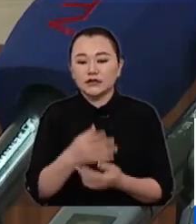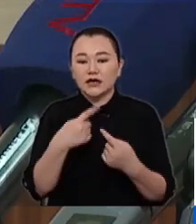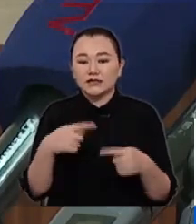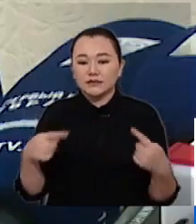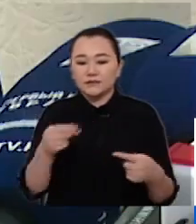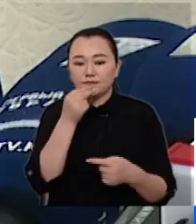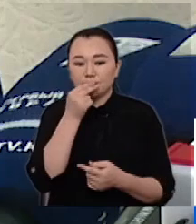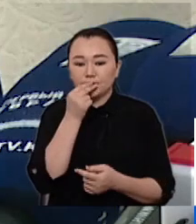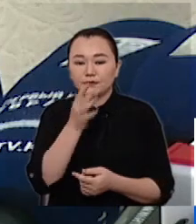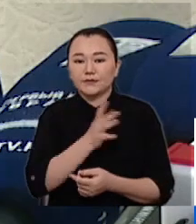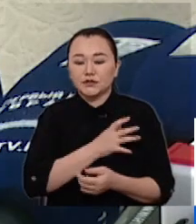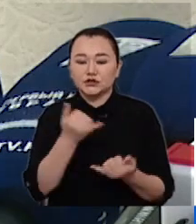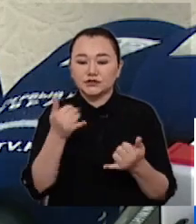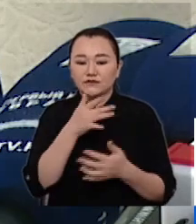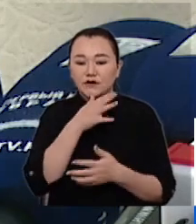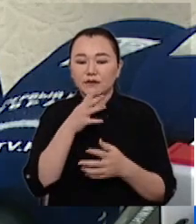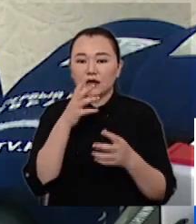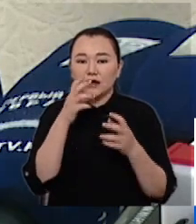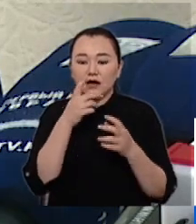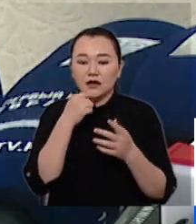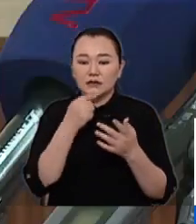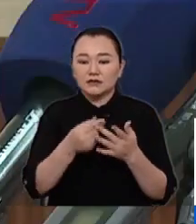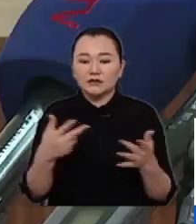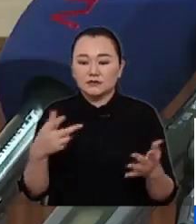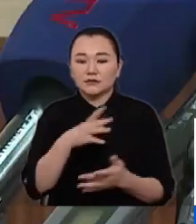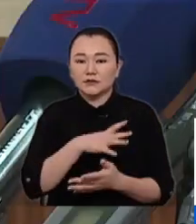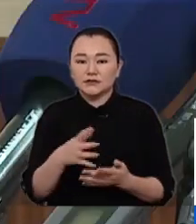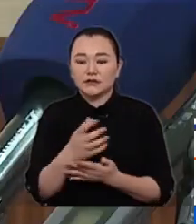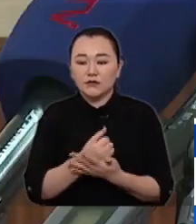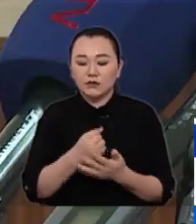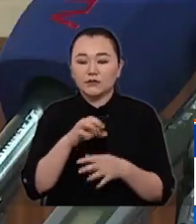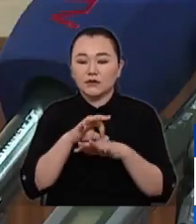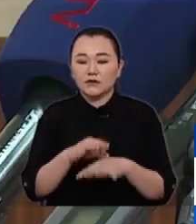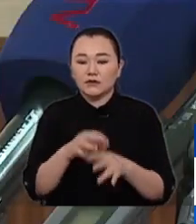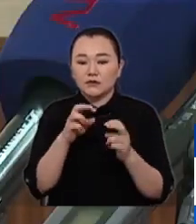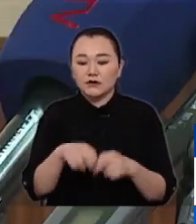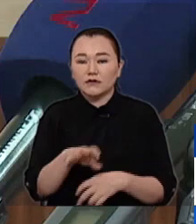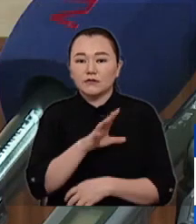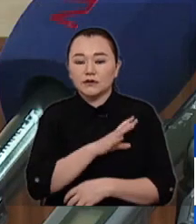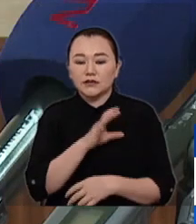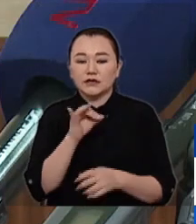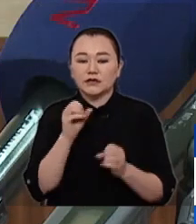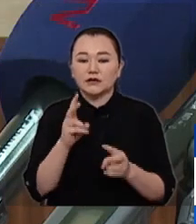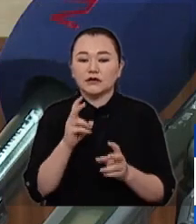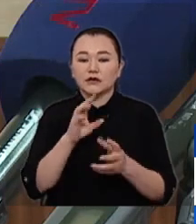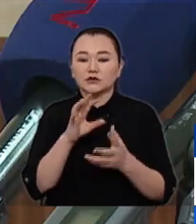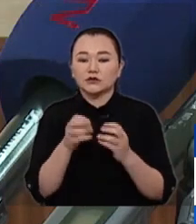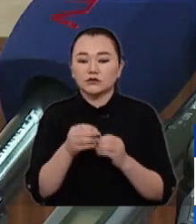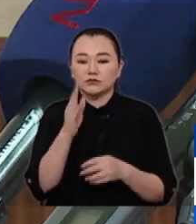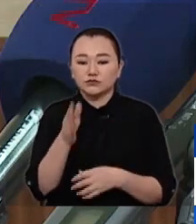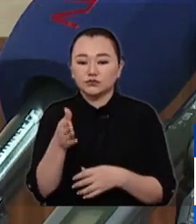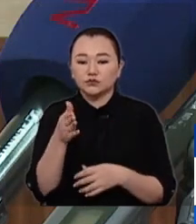разнообразие продуктов. В настоящее время анализы забор взят, анализы, производственная проверка проведена. И как только результаты